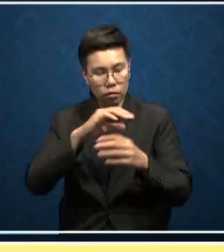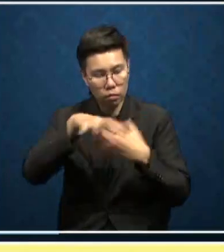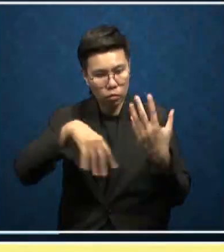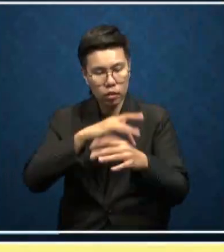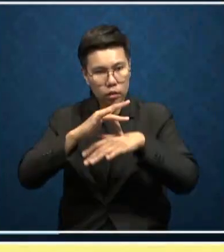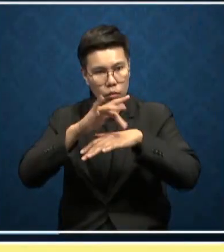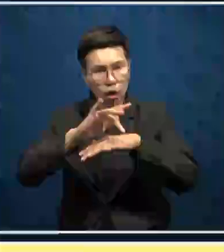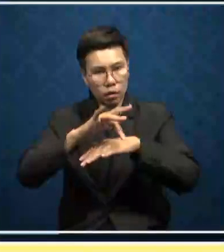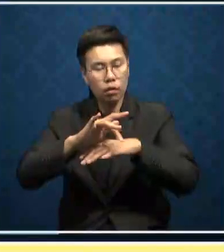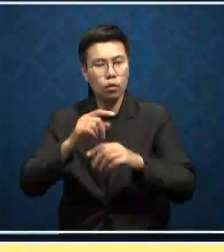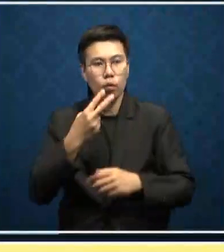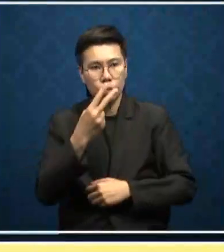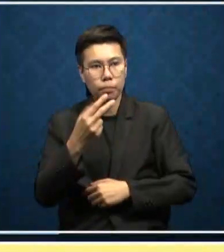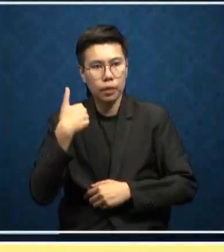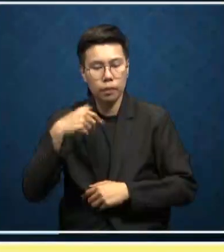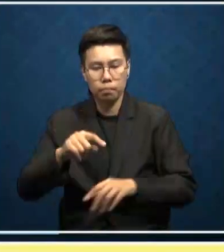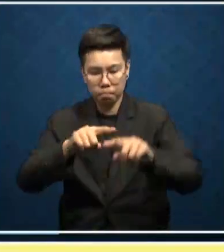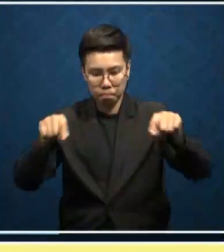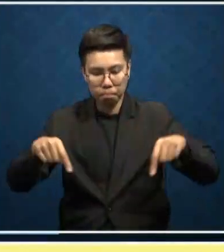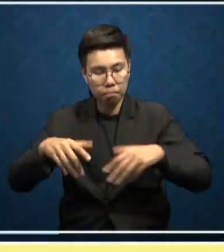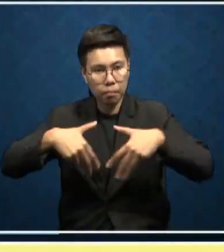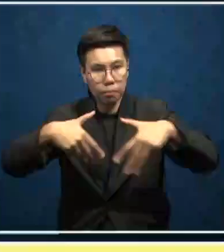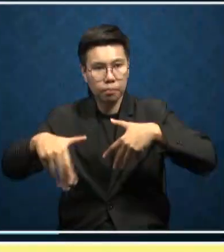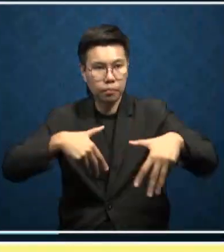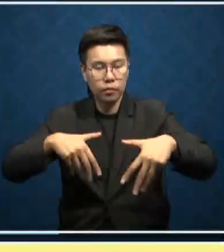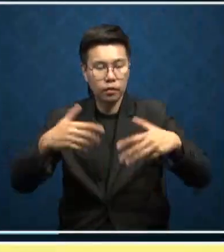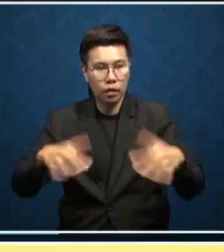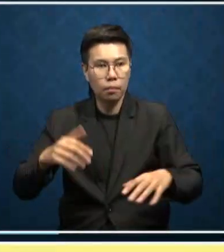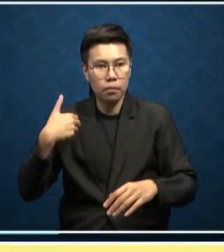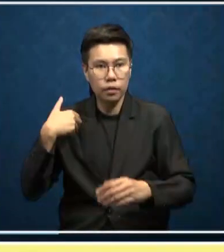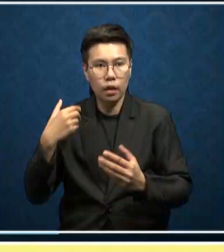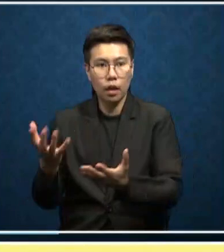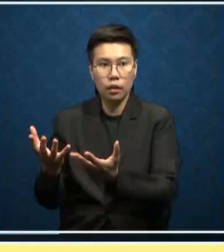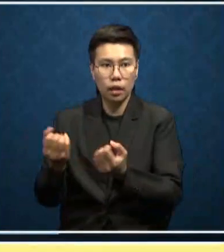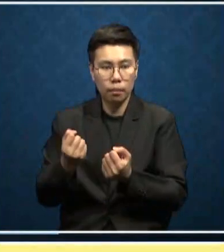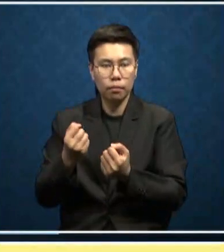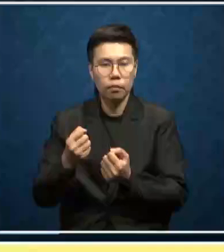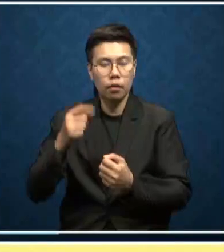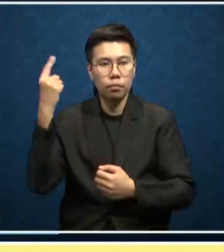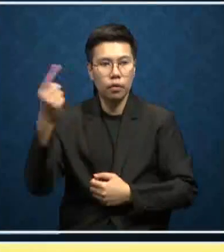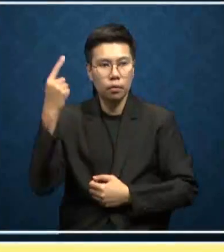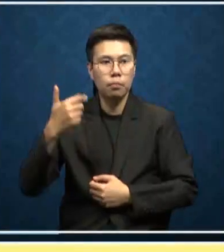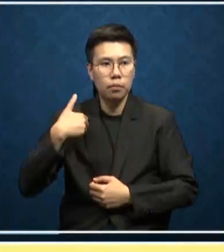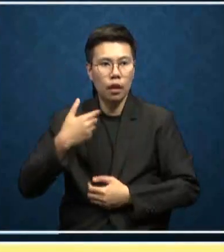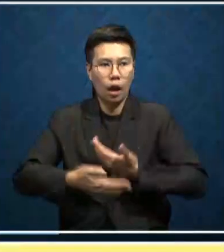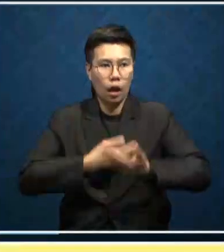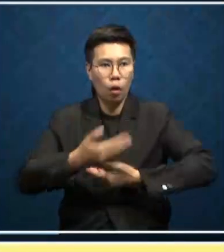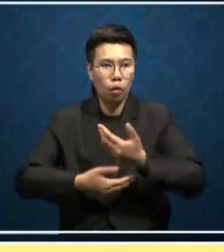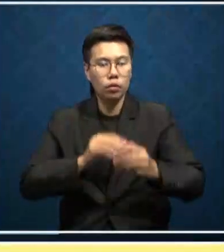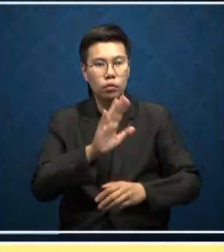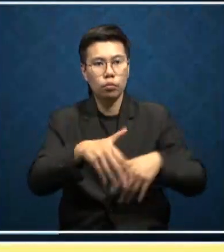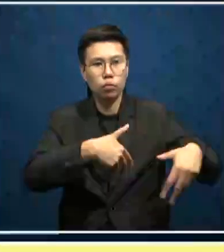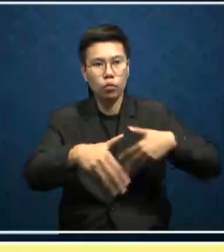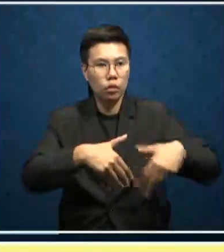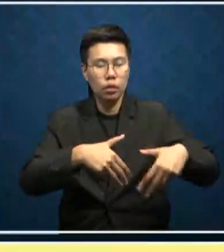ชนมีการพัฒนาพื้นที่รับนักท่องเที่ยวพื้นที่การตตลาดเพื่อจำหน่ายสินค้าชุมชนรวมถึงการ